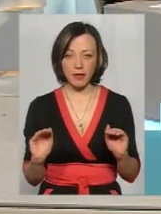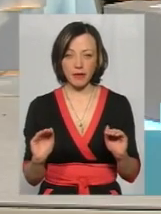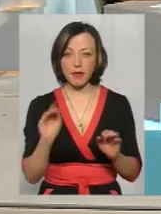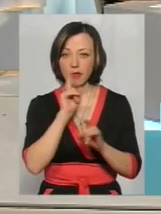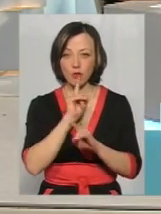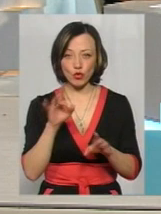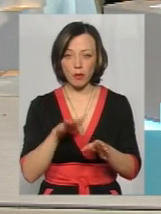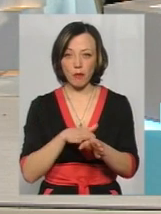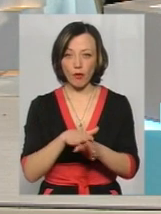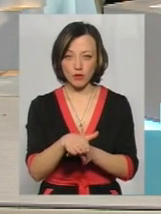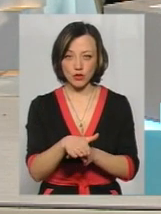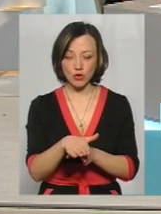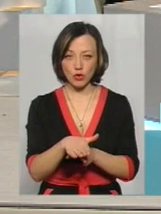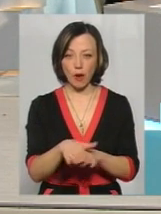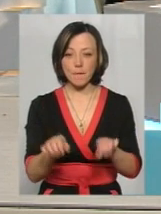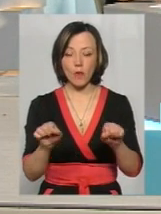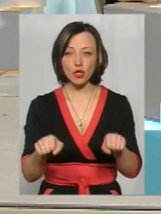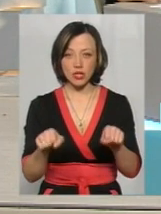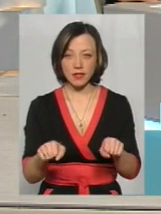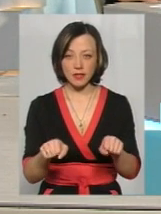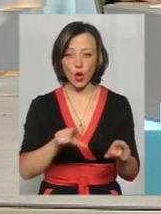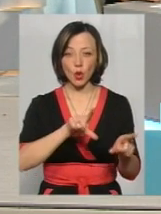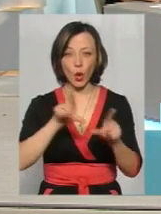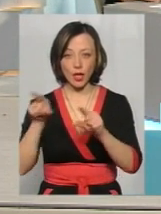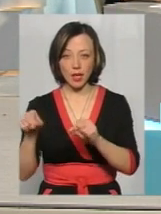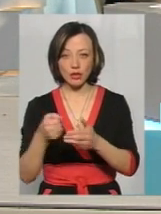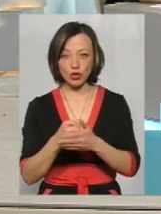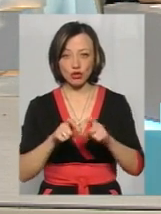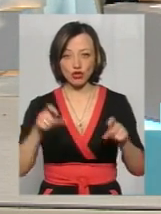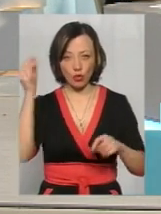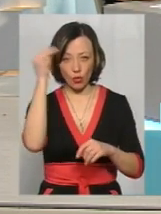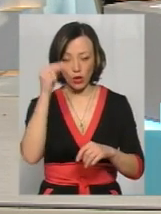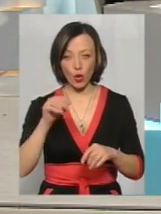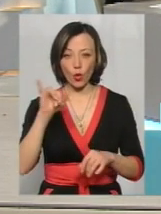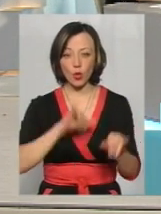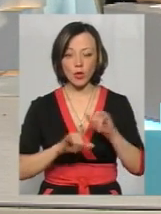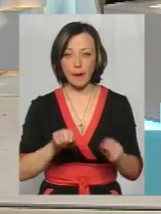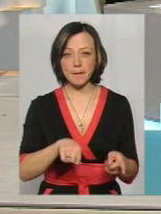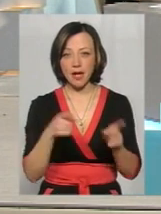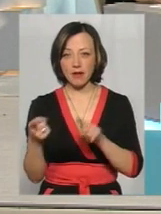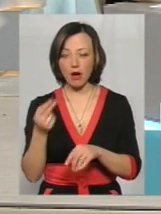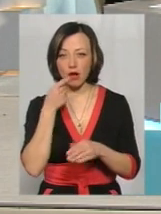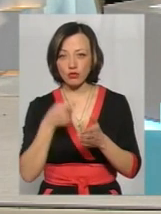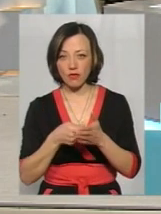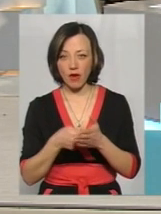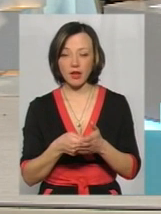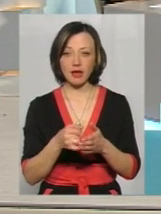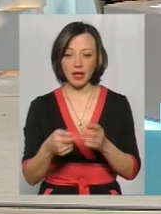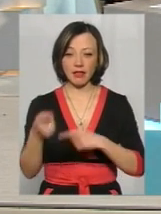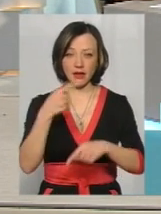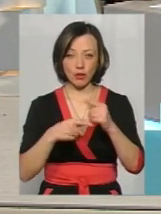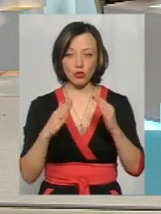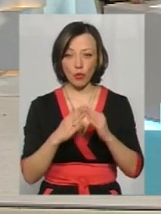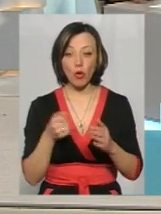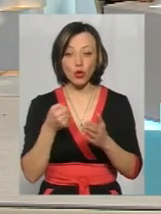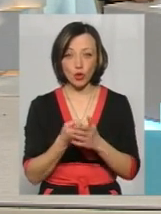буде повністю можливість добратись до школи, в яку їх переводять, там харчуватись, проводити час і добратись додому,